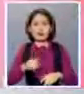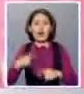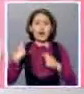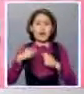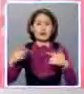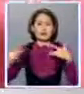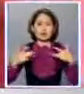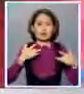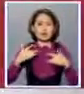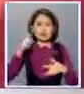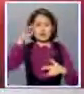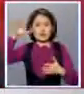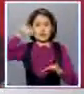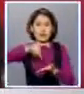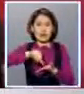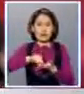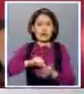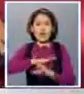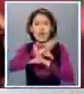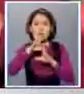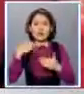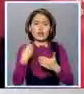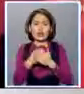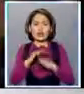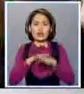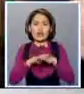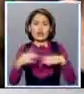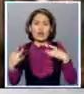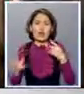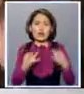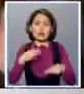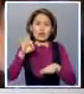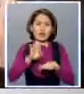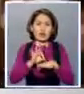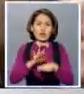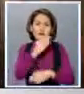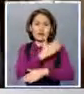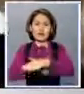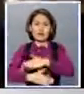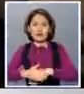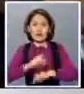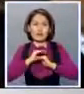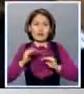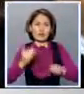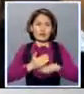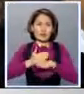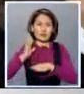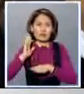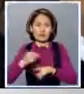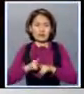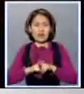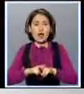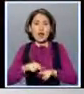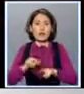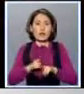басқа да әйгілі жұлдыздар келді. Кештен түскен барлық қаражат жүйке ауруларын зерттейтін медициналық орталықтарға жіберіледі.